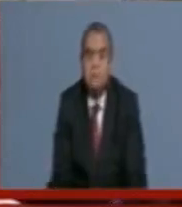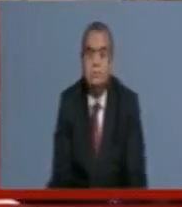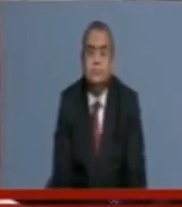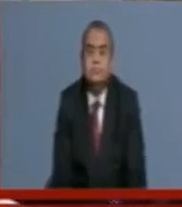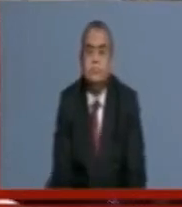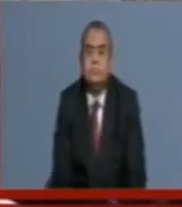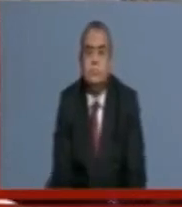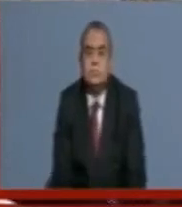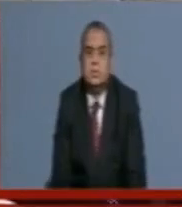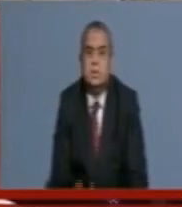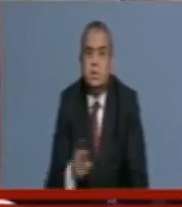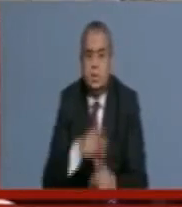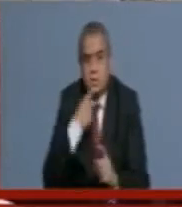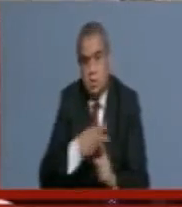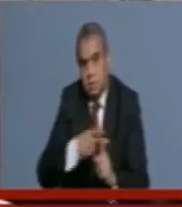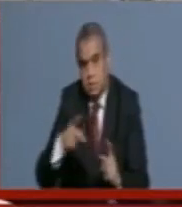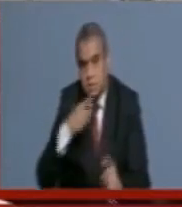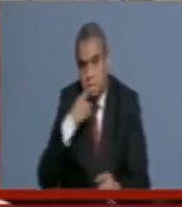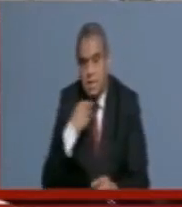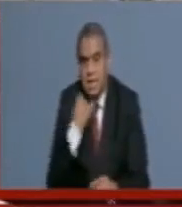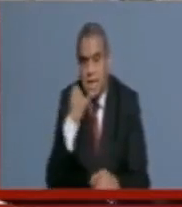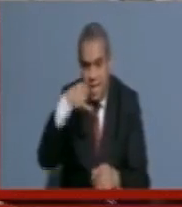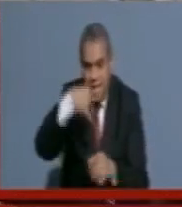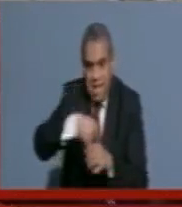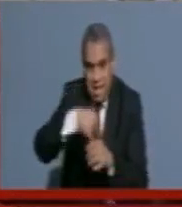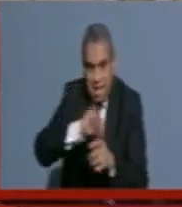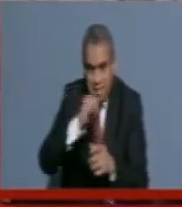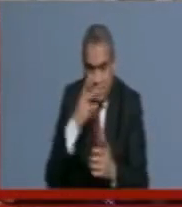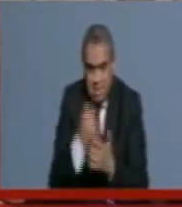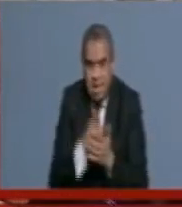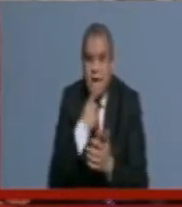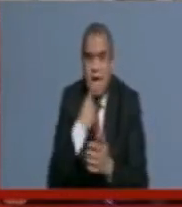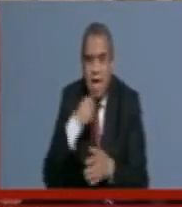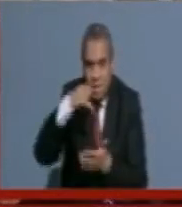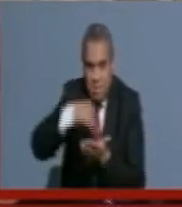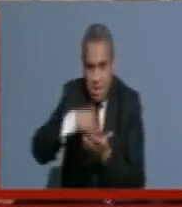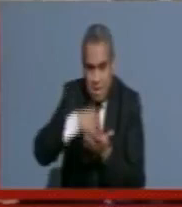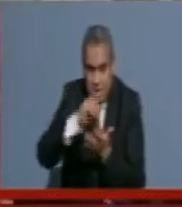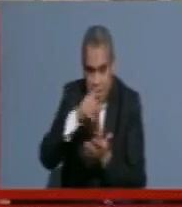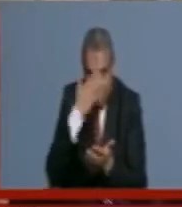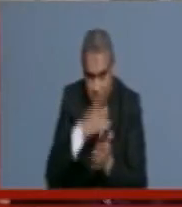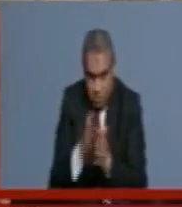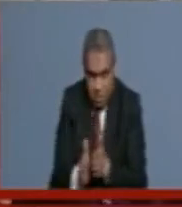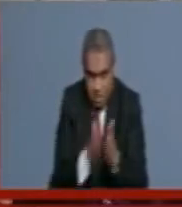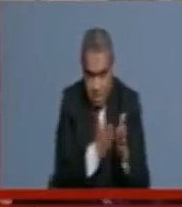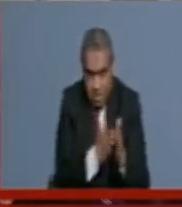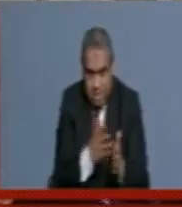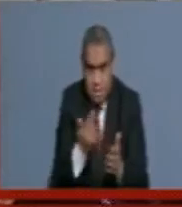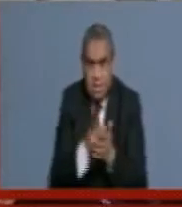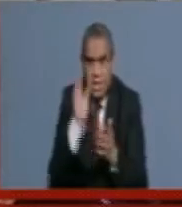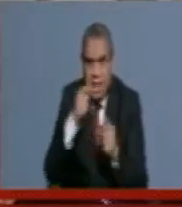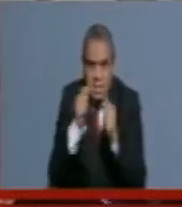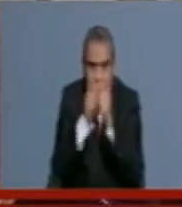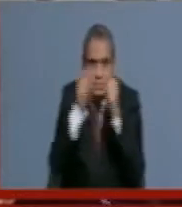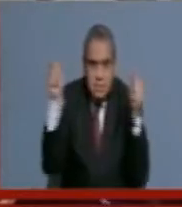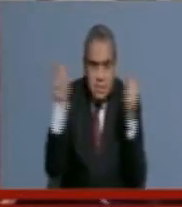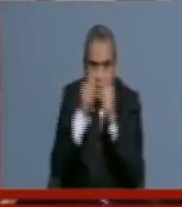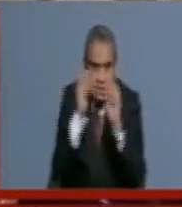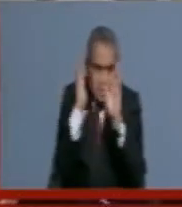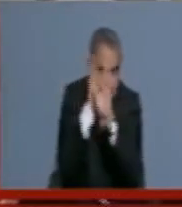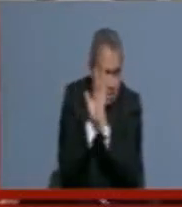في مستلزمات اخرى غير الحبر الفسفوري بتستخدم في العمليه الانتخابيه، منها السواتر، صناديق